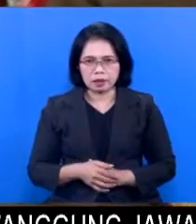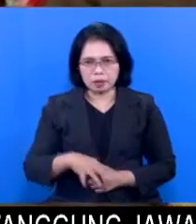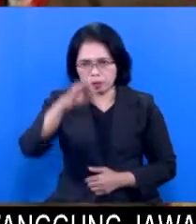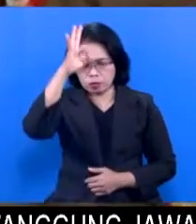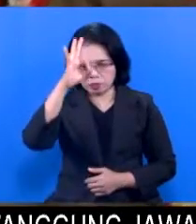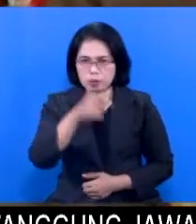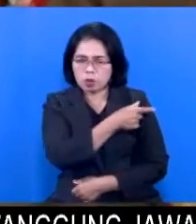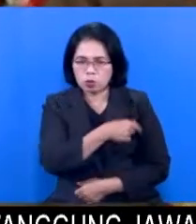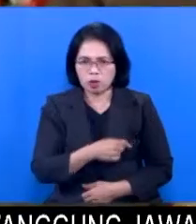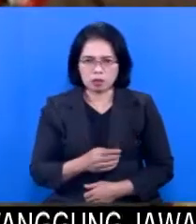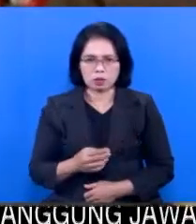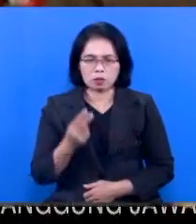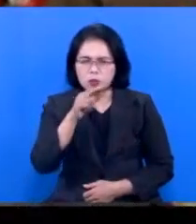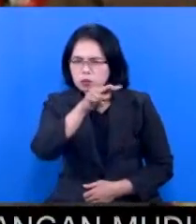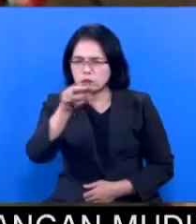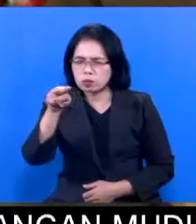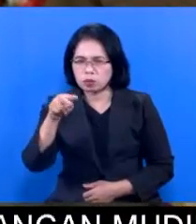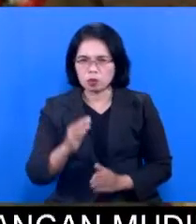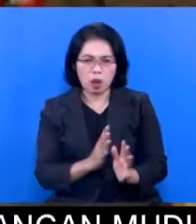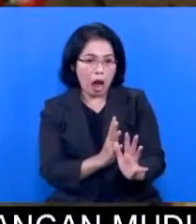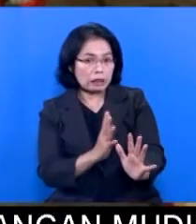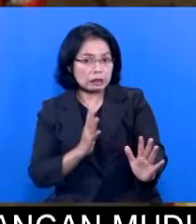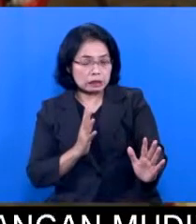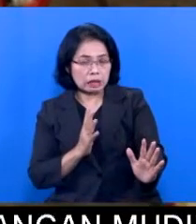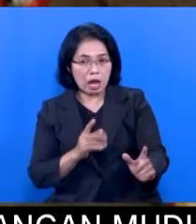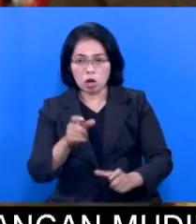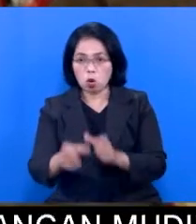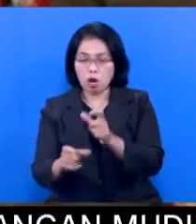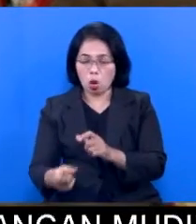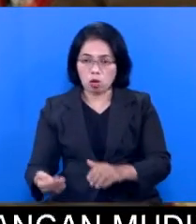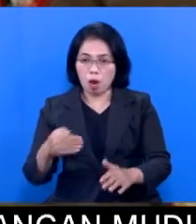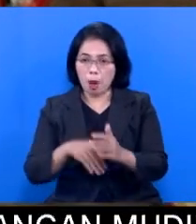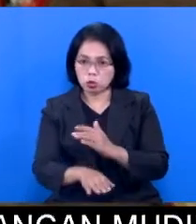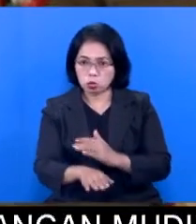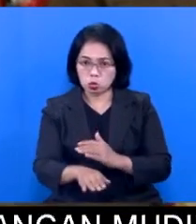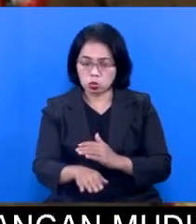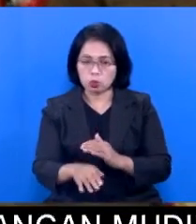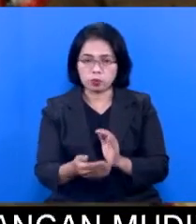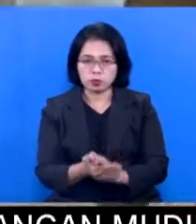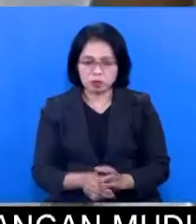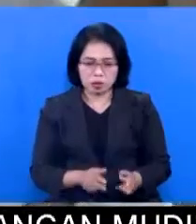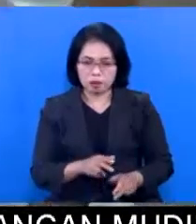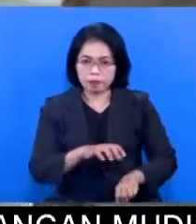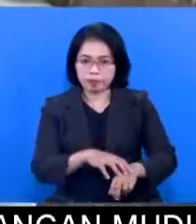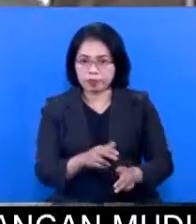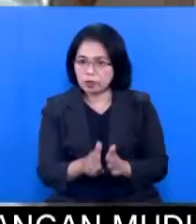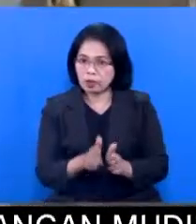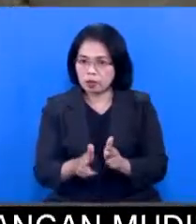agar antrian masuk ke dalam stasiun bisa mengikuti protokol kesehatan.